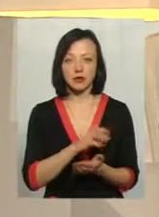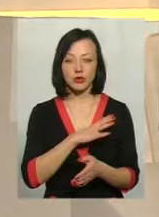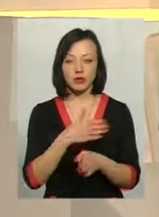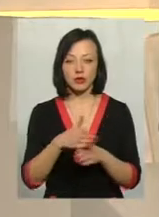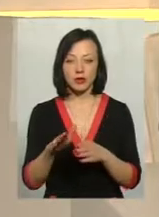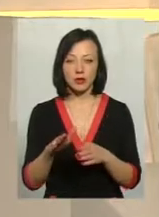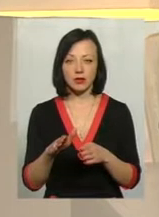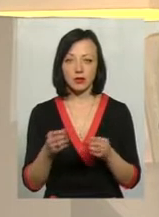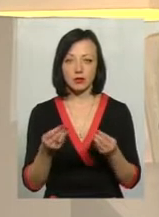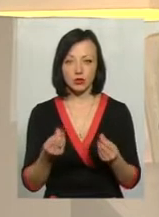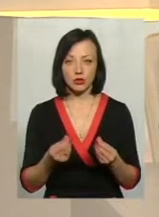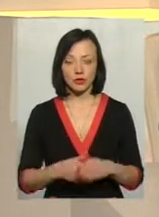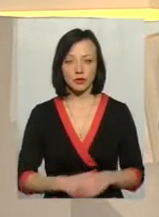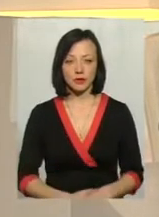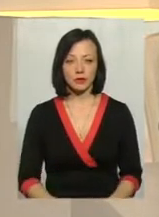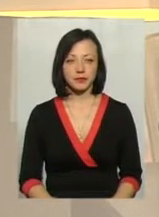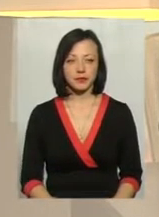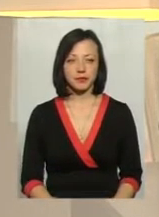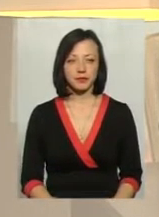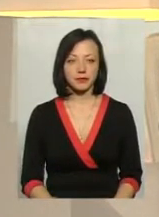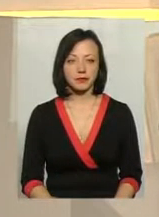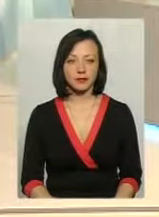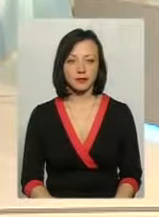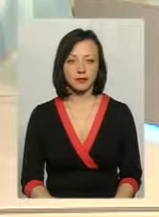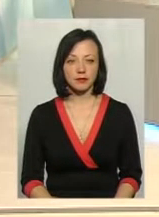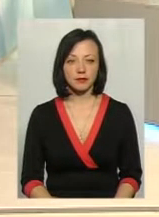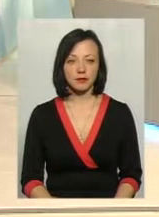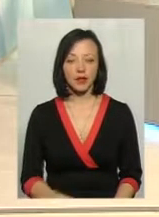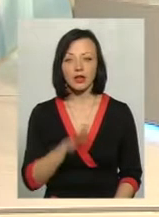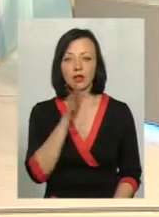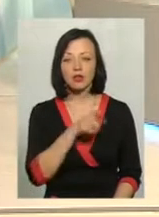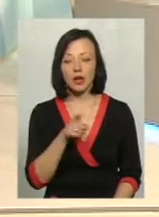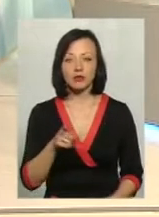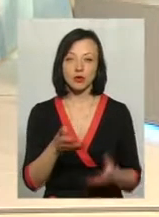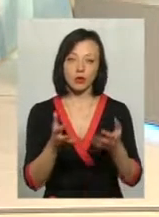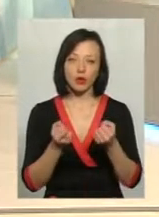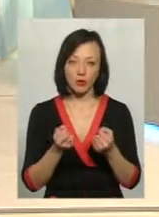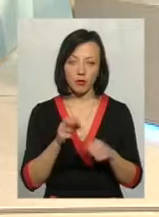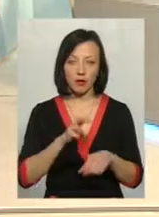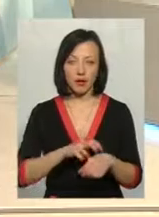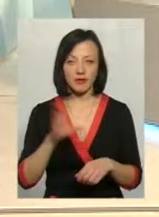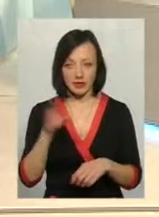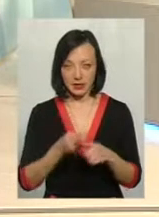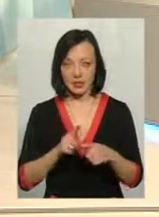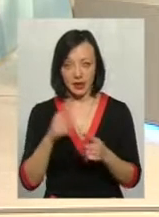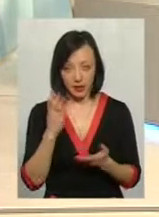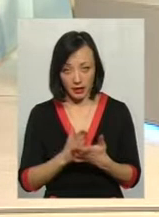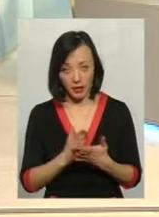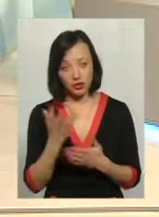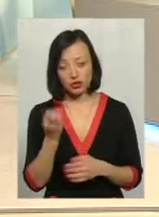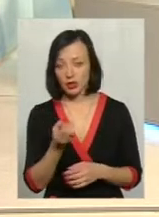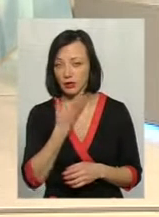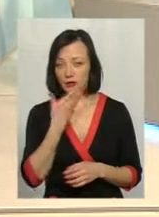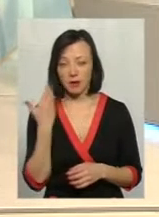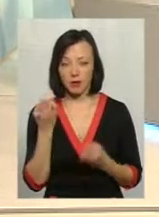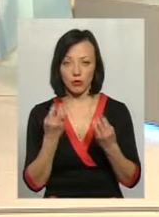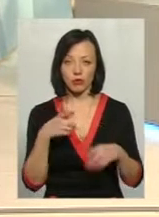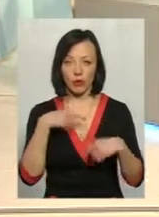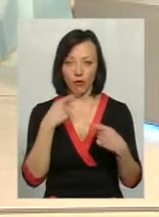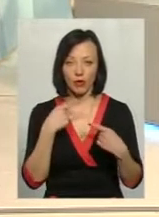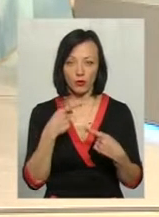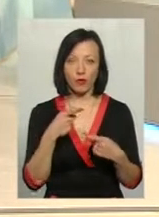того необхідного часу на прийом того чи іншого лікаря. Це все є? Чи ще ми про це просто